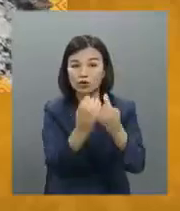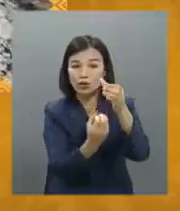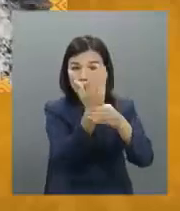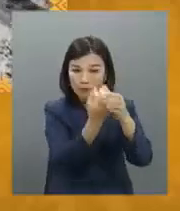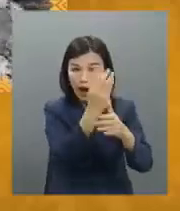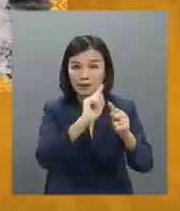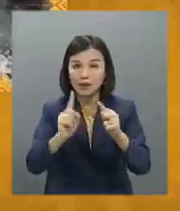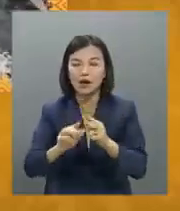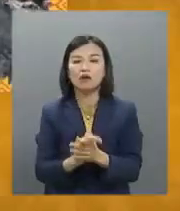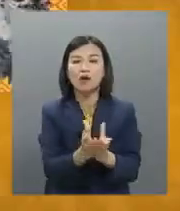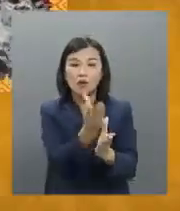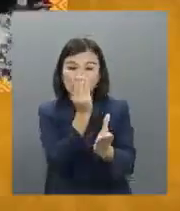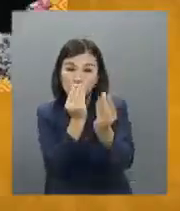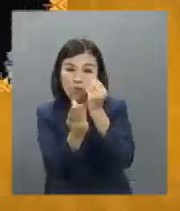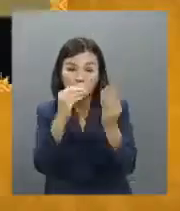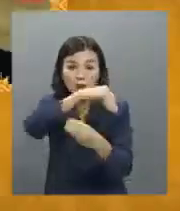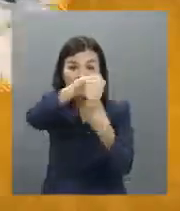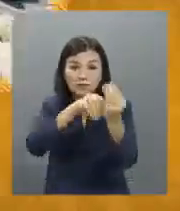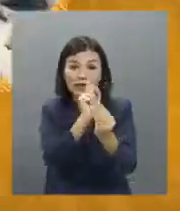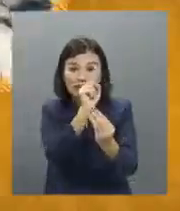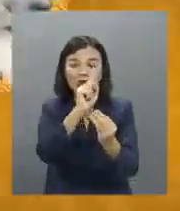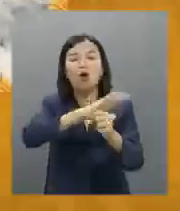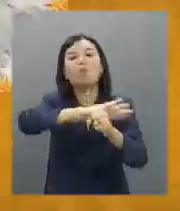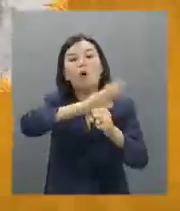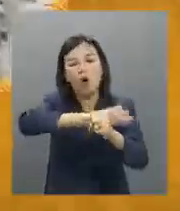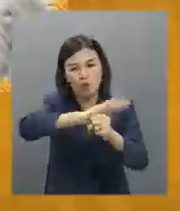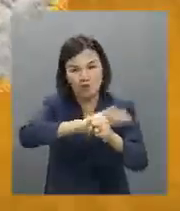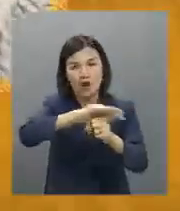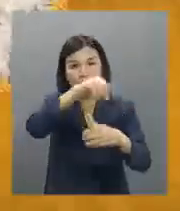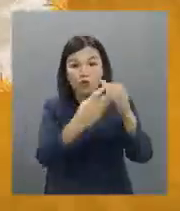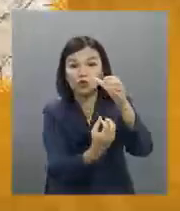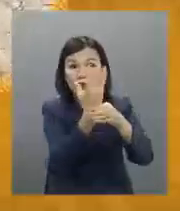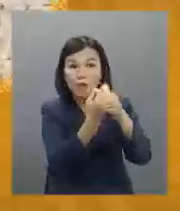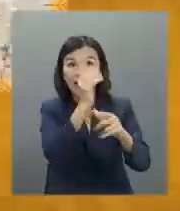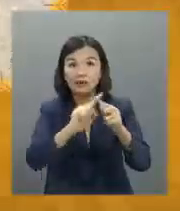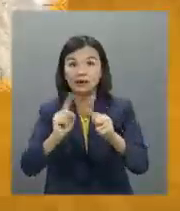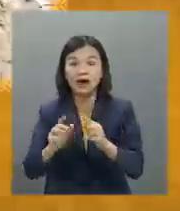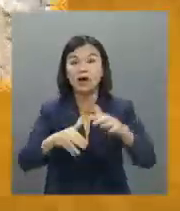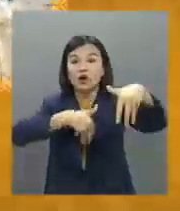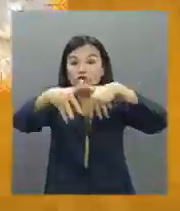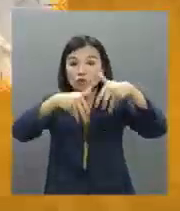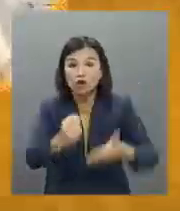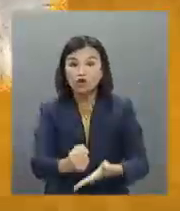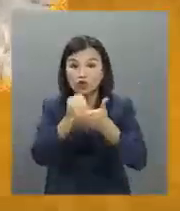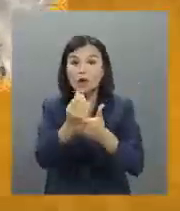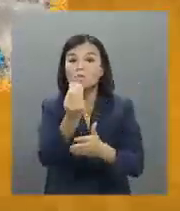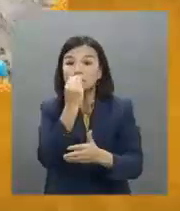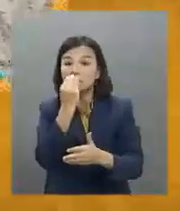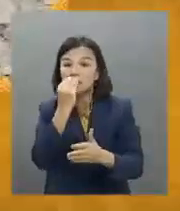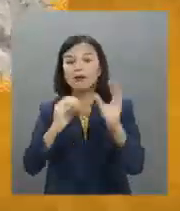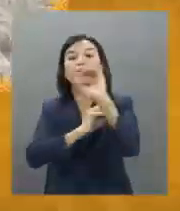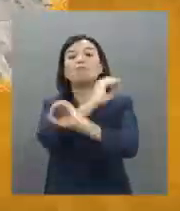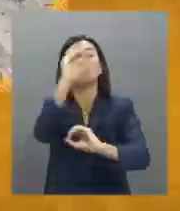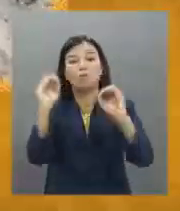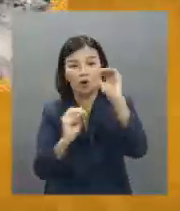พื่อให้เกิดการจ้างงานและการเรียนรู้ด้านเกษตรทฤษฎีใหม่ตามหลักปรัชญาเศรษฐกิจพอเพียงเพื่อให้ประชาช